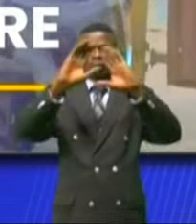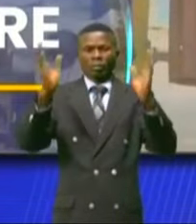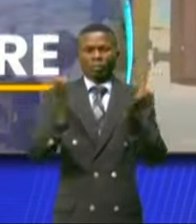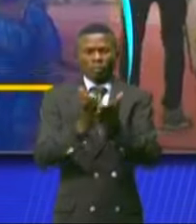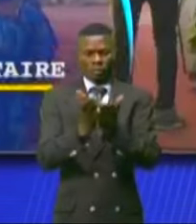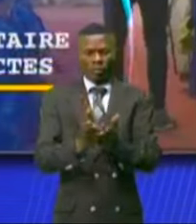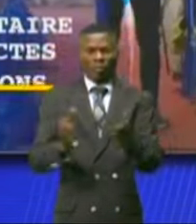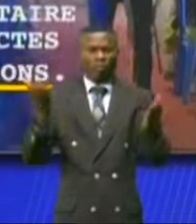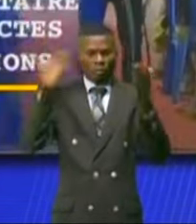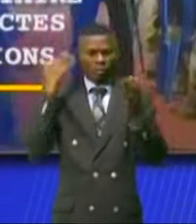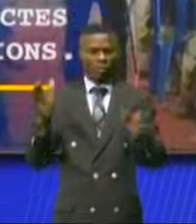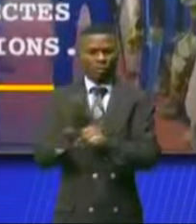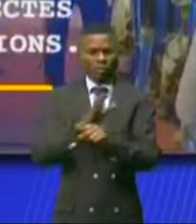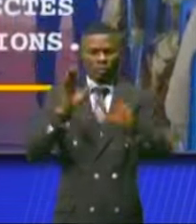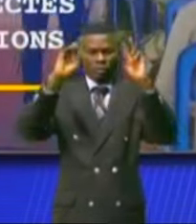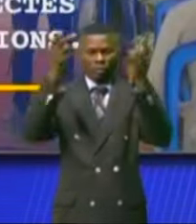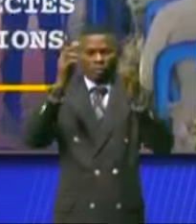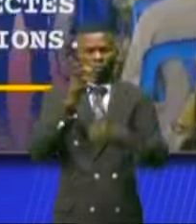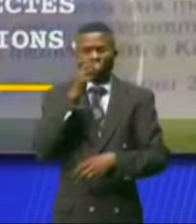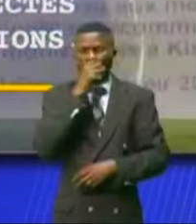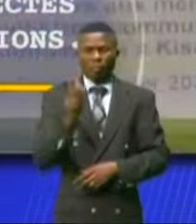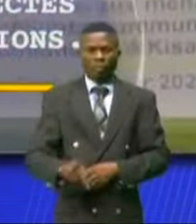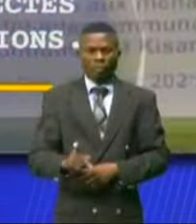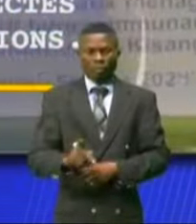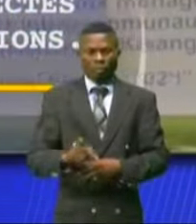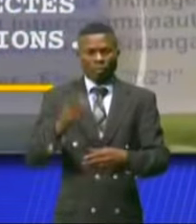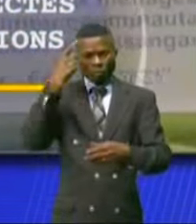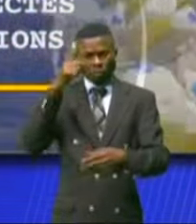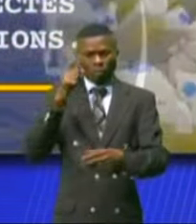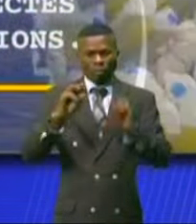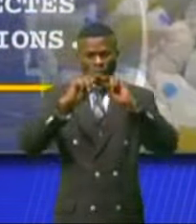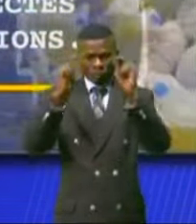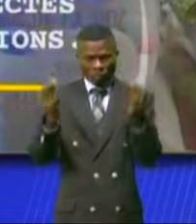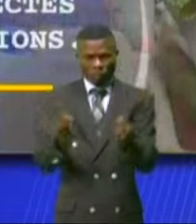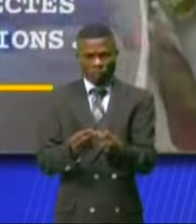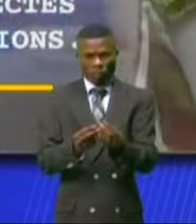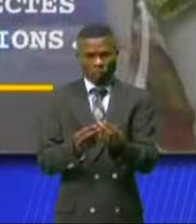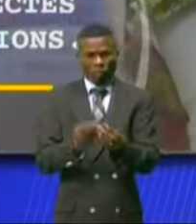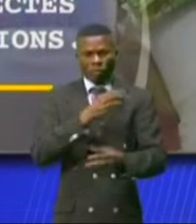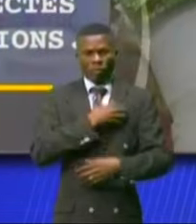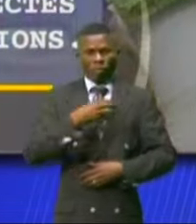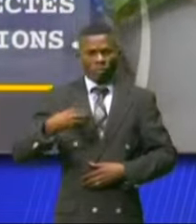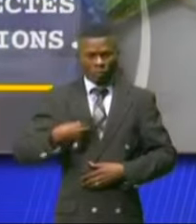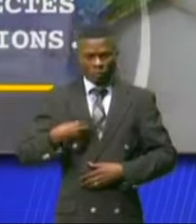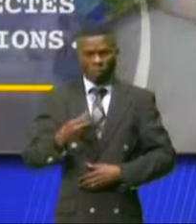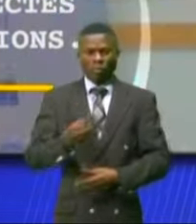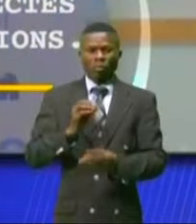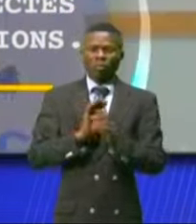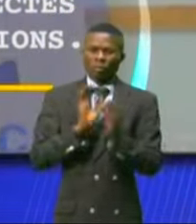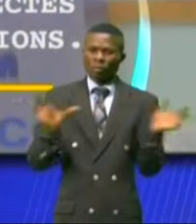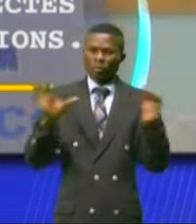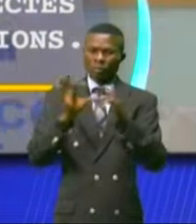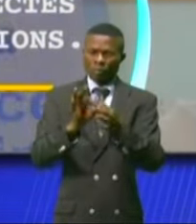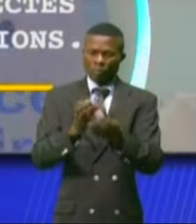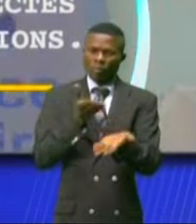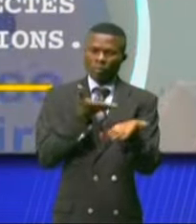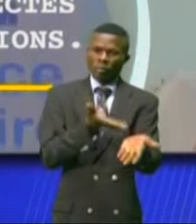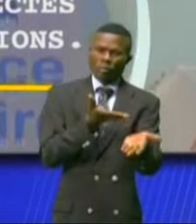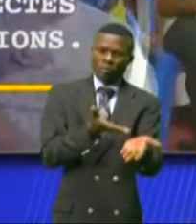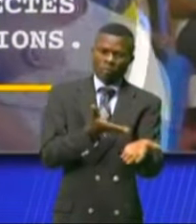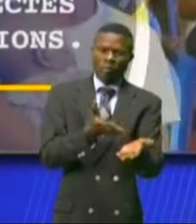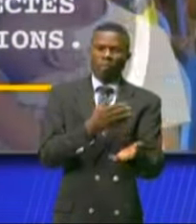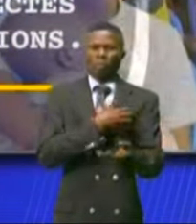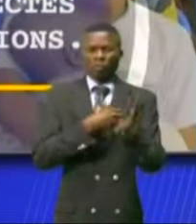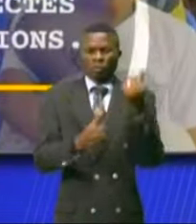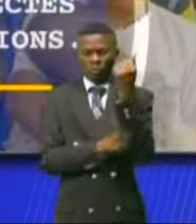communautaires, des inondations dans la ville de Kisangani. Women of Faith, une organisation féminine, a mis la main à la pâte pour cette